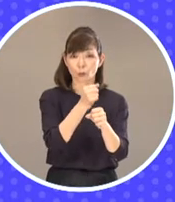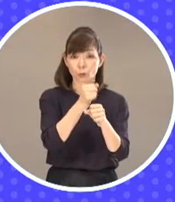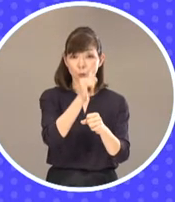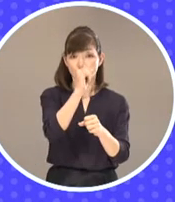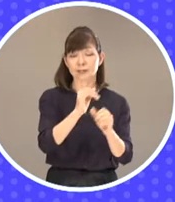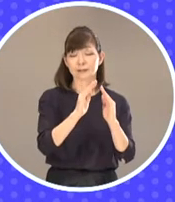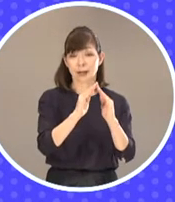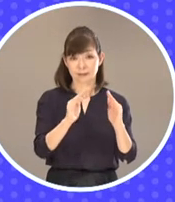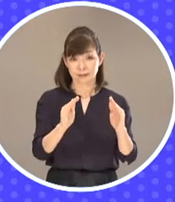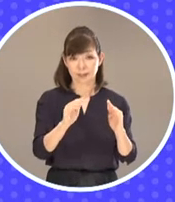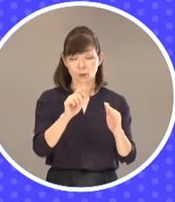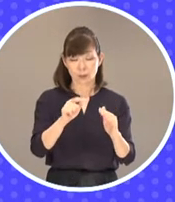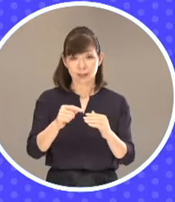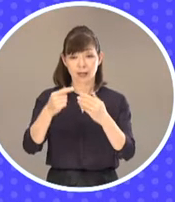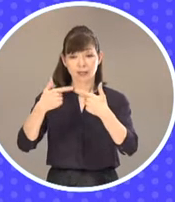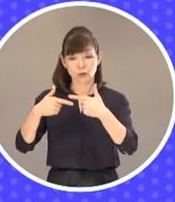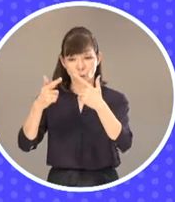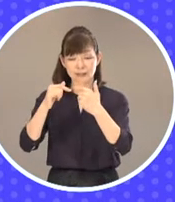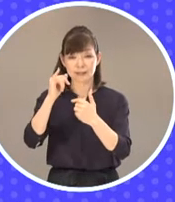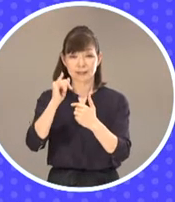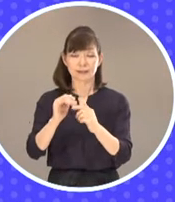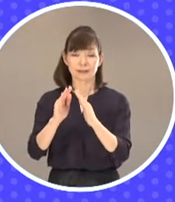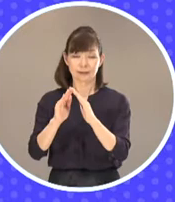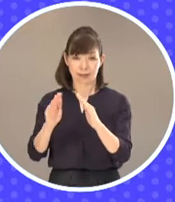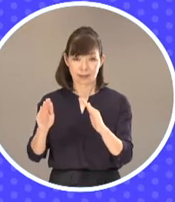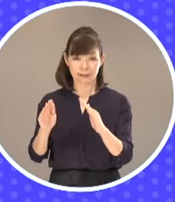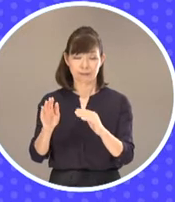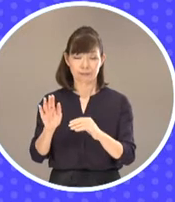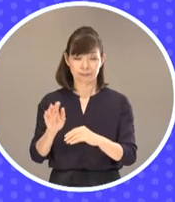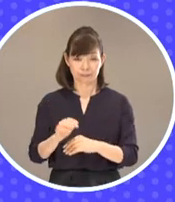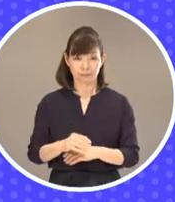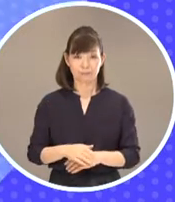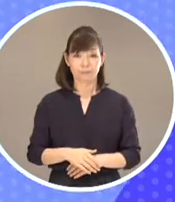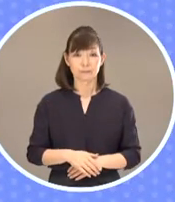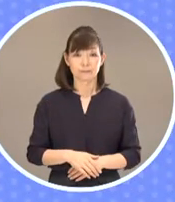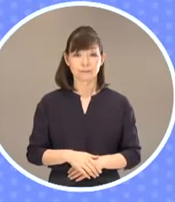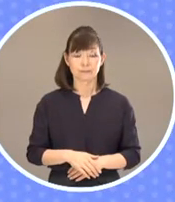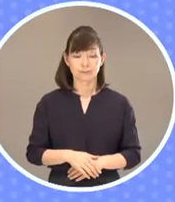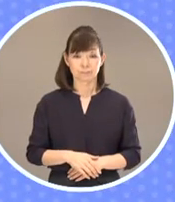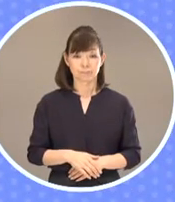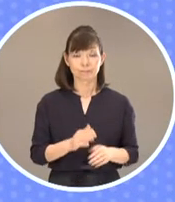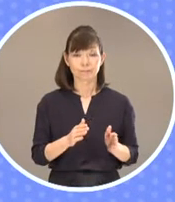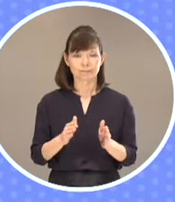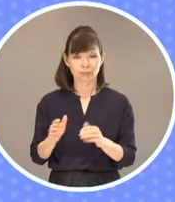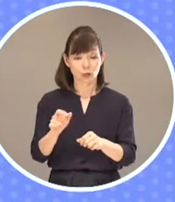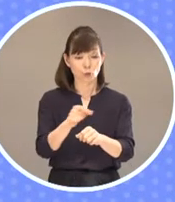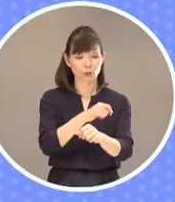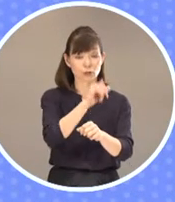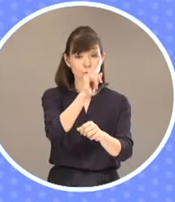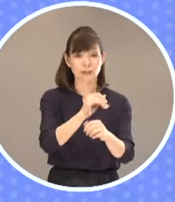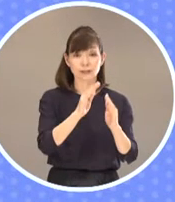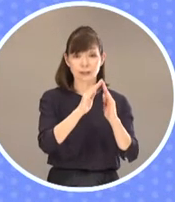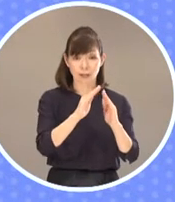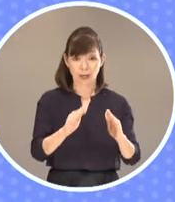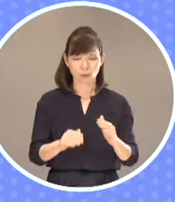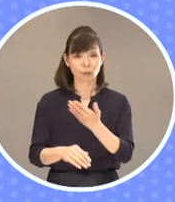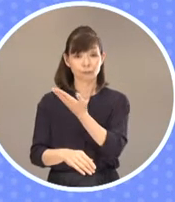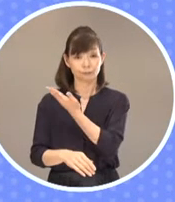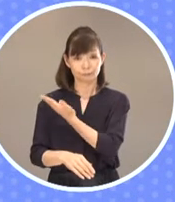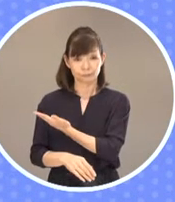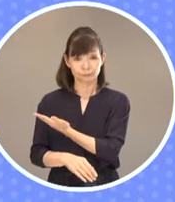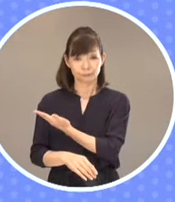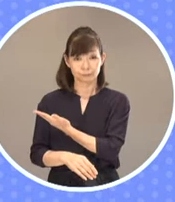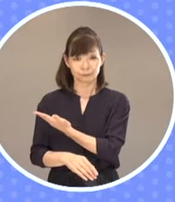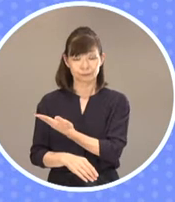会。これらが常任委員会なんだよ。そして特別委員会もご覧のようにこ